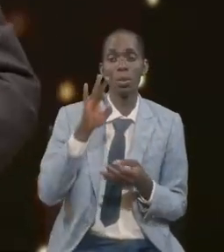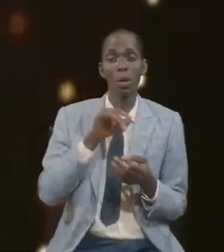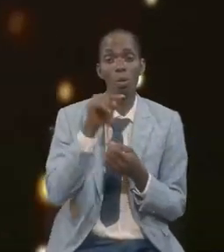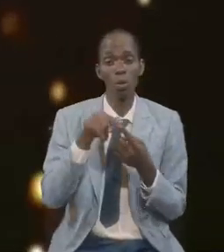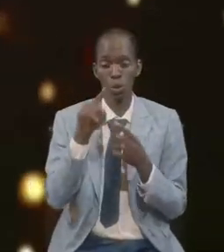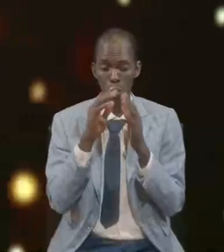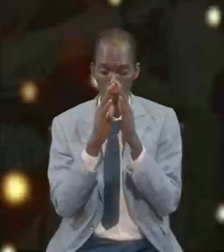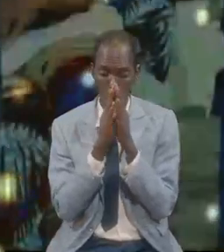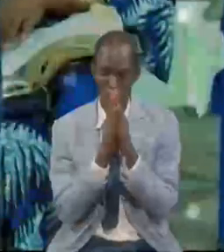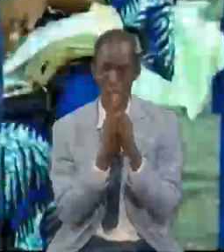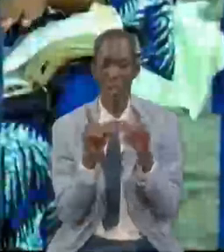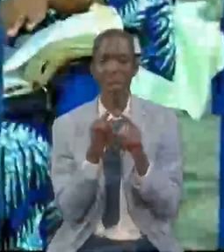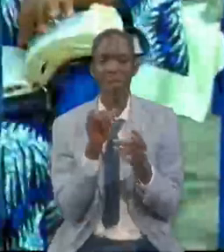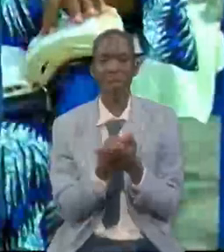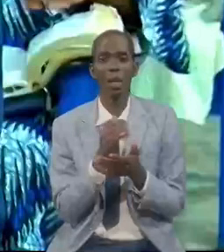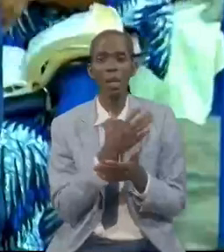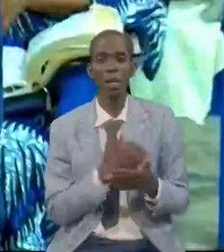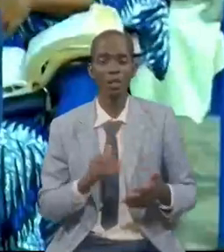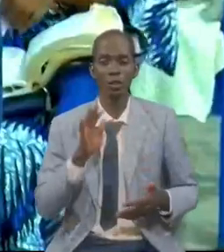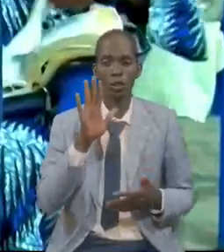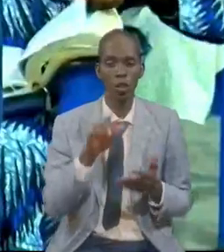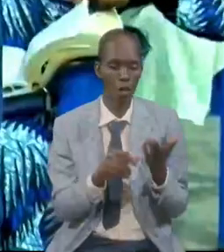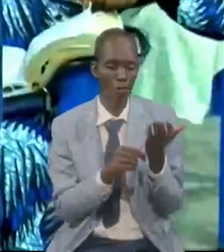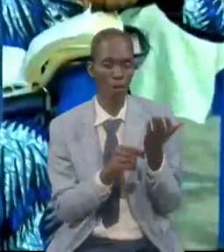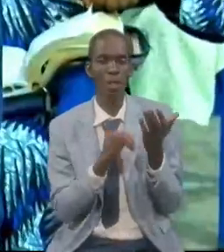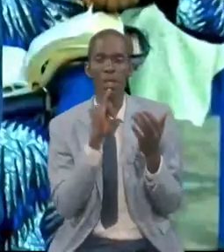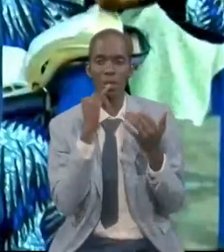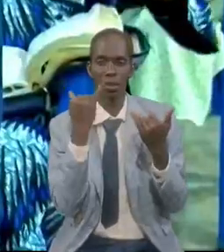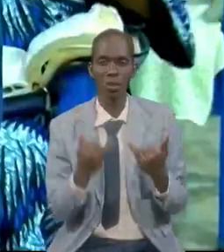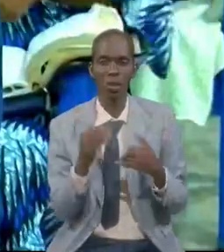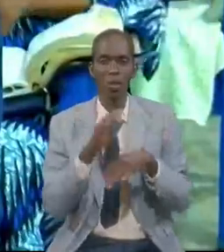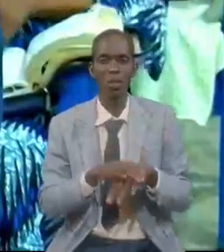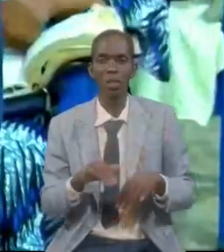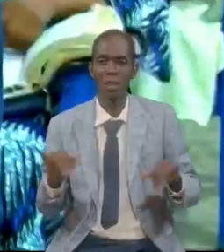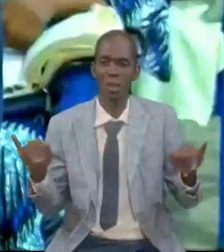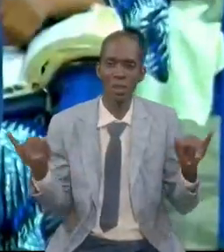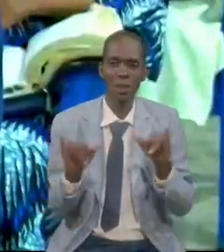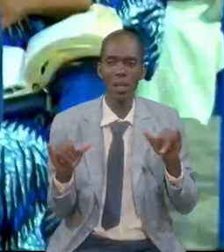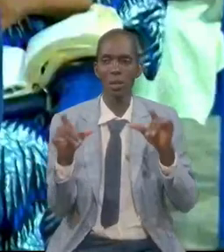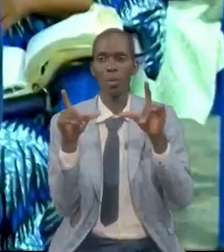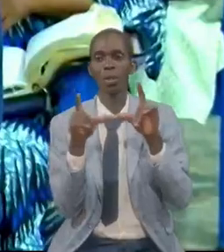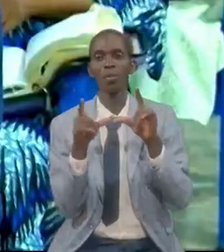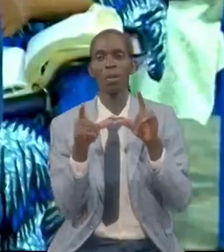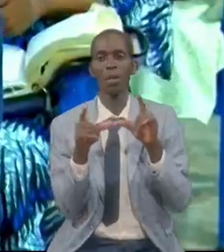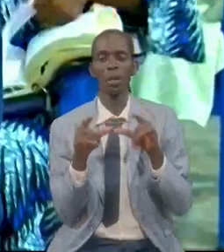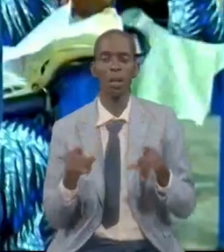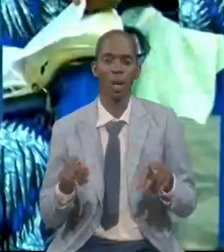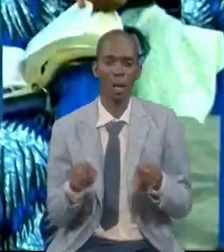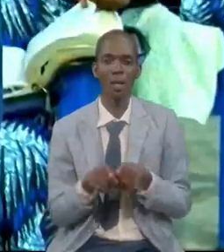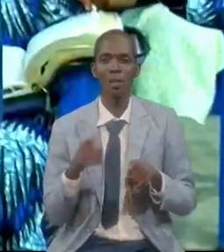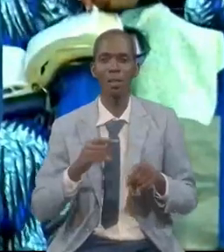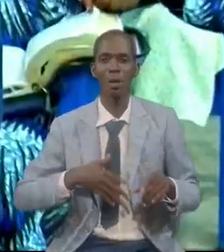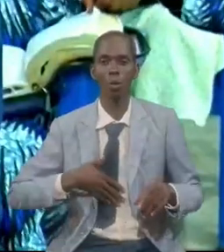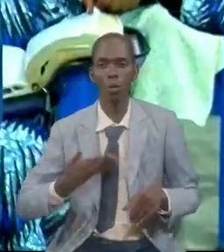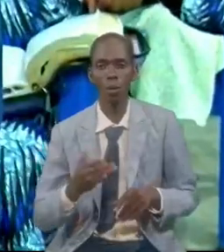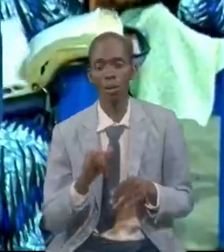tu fais cela et ta chair parvient au même niveau et l'esprit